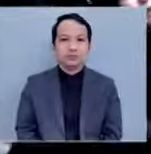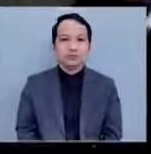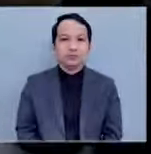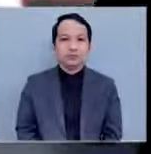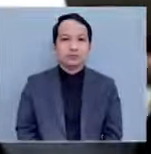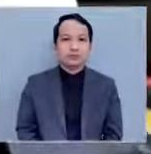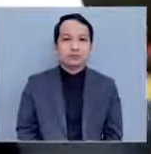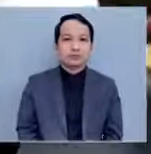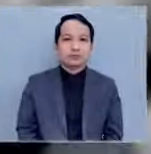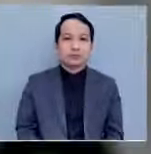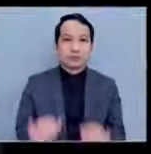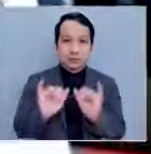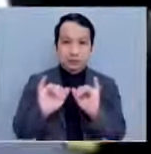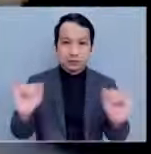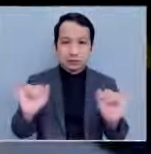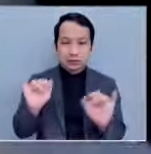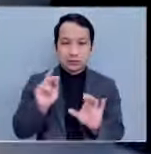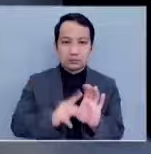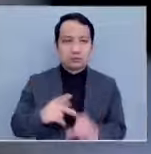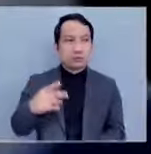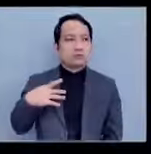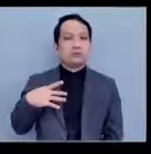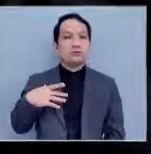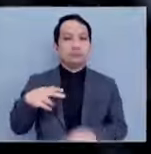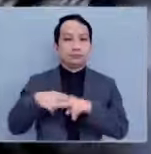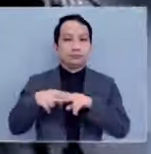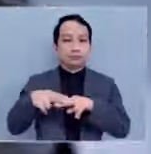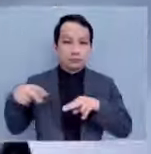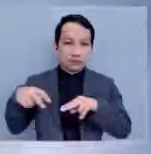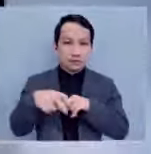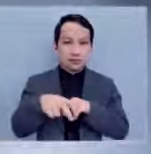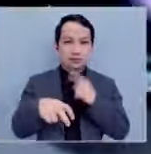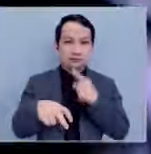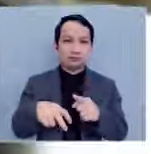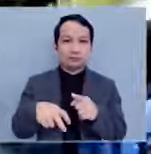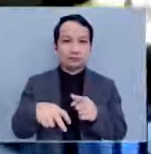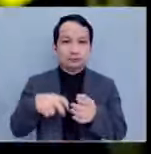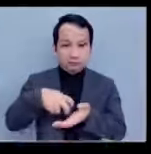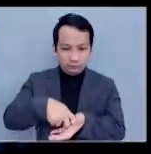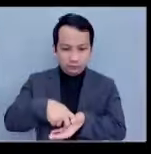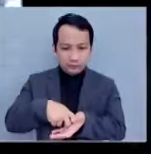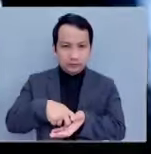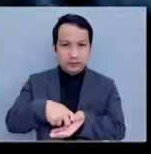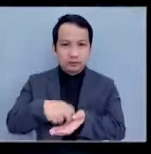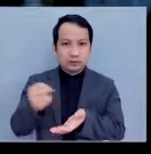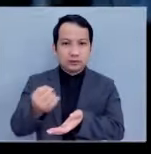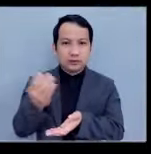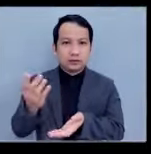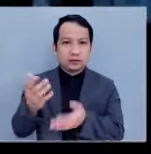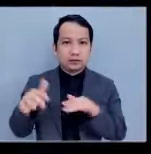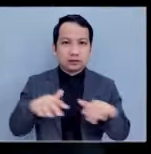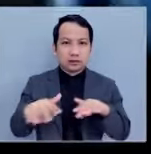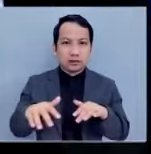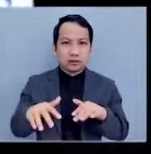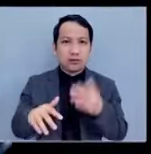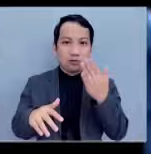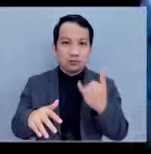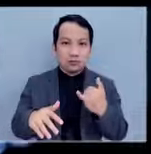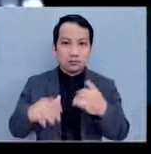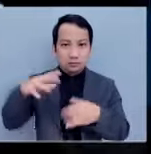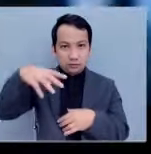Pati ang mga pasaherong nag-aabang ng tren sa subway station na ito, napaluhod na lamang sa lakas ng pagyanig. Bigla pang nag-brown out.